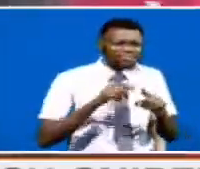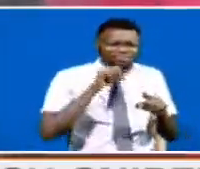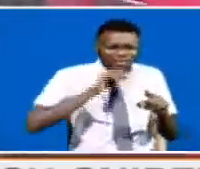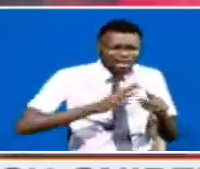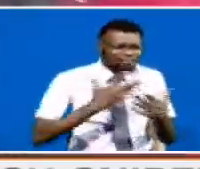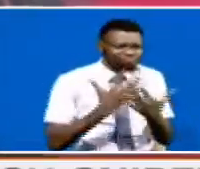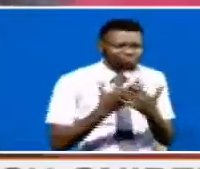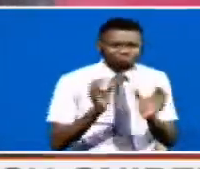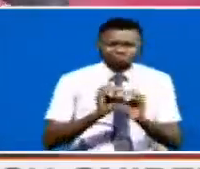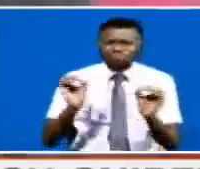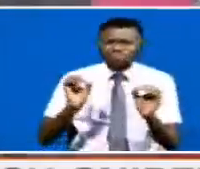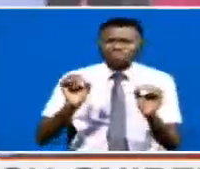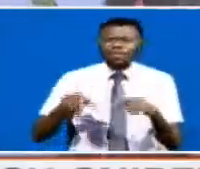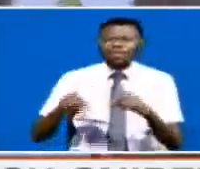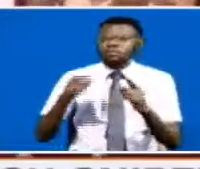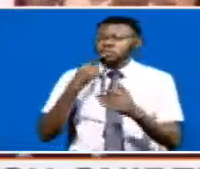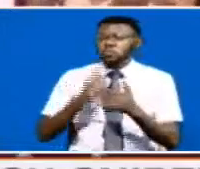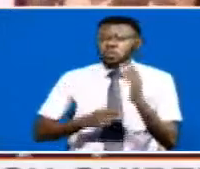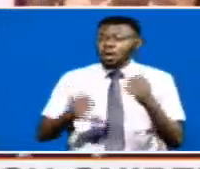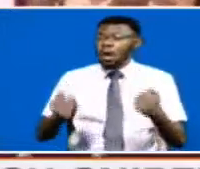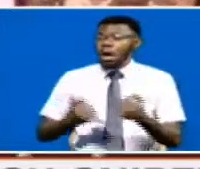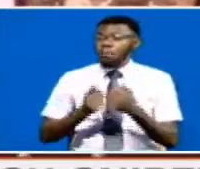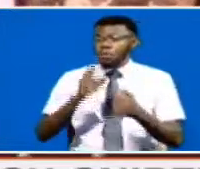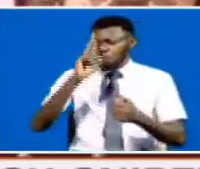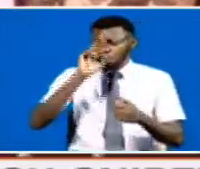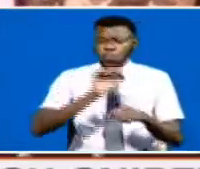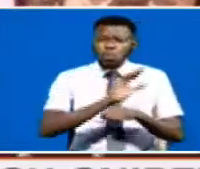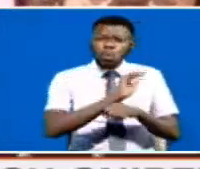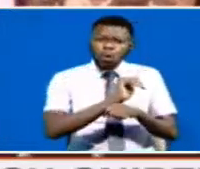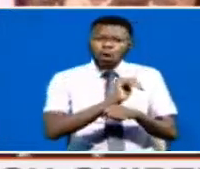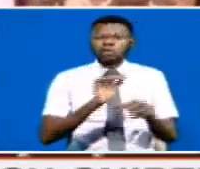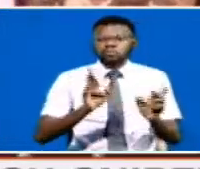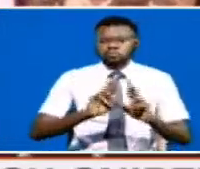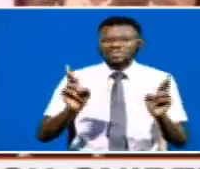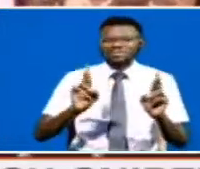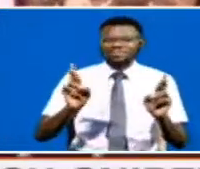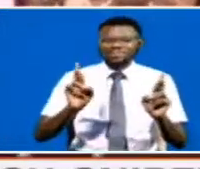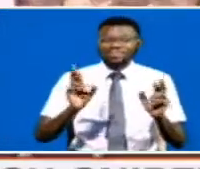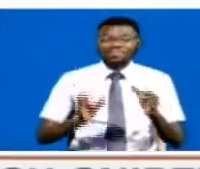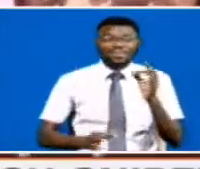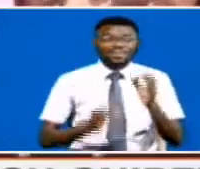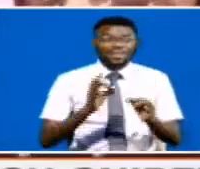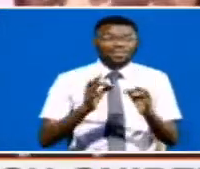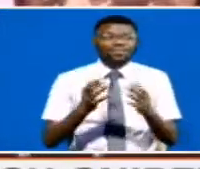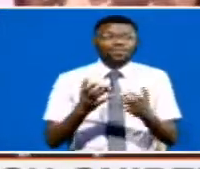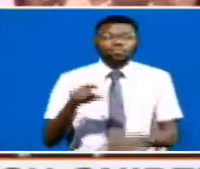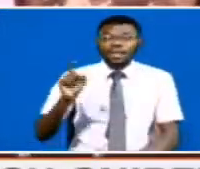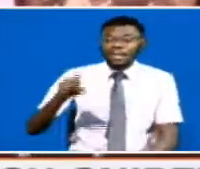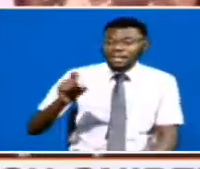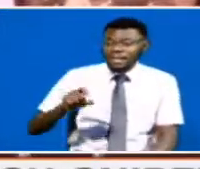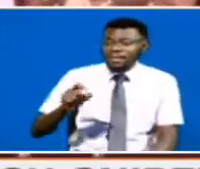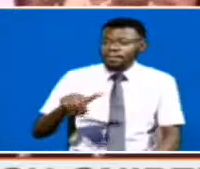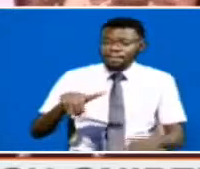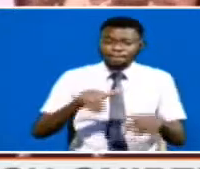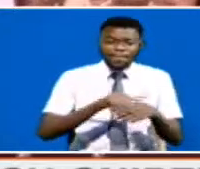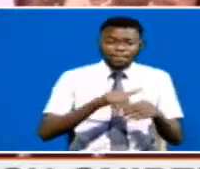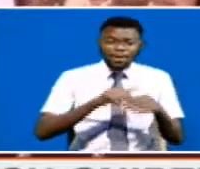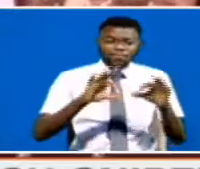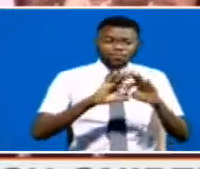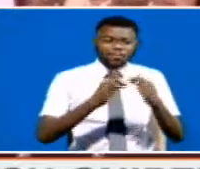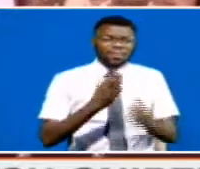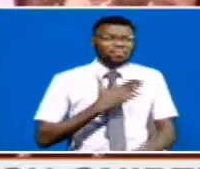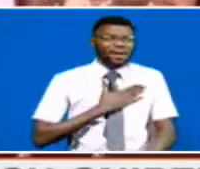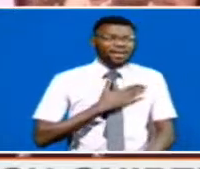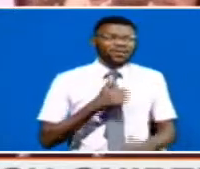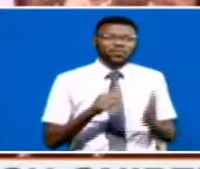wa uchunguzi endapo atahitajika. Na kama kuna mtu wa familia yangu atahitajika, mimi kama governor